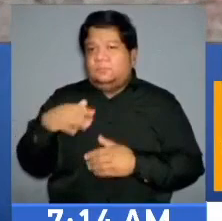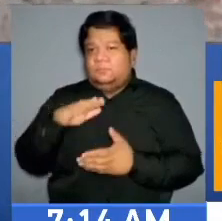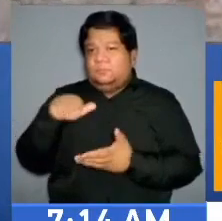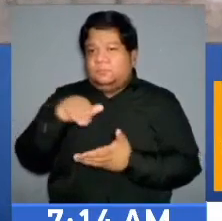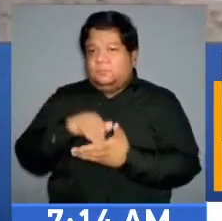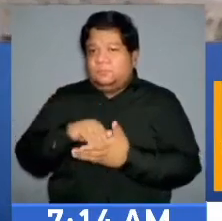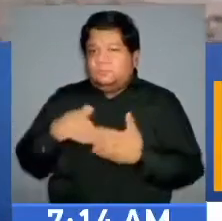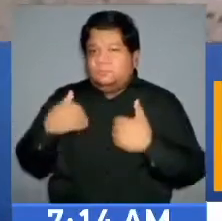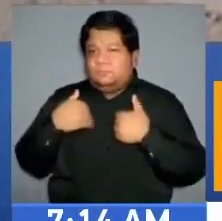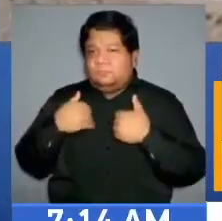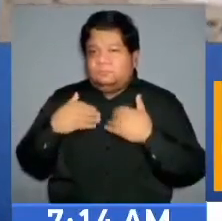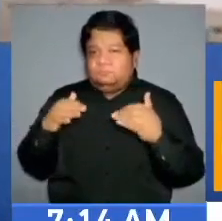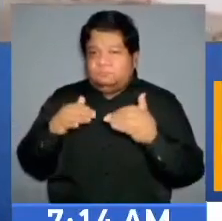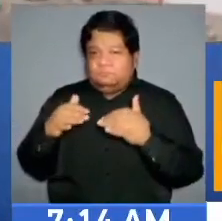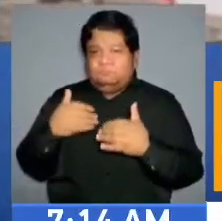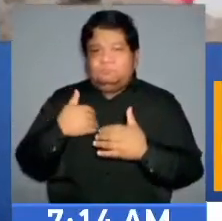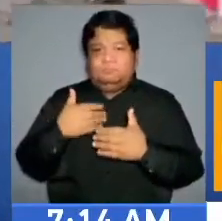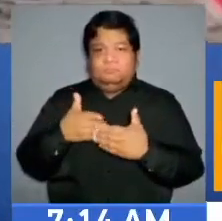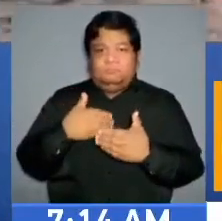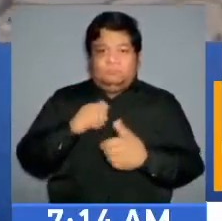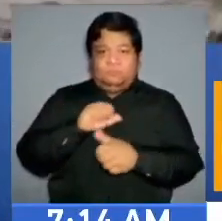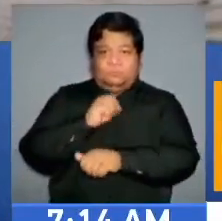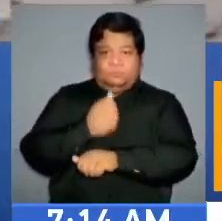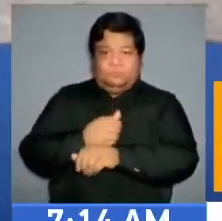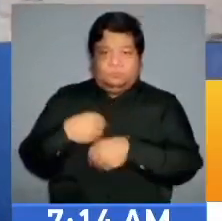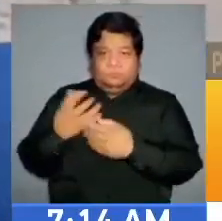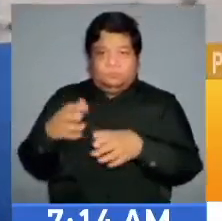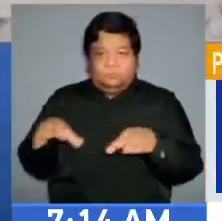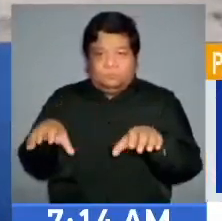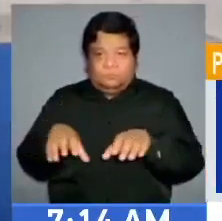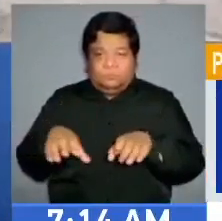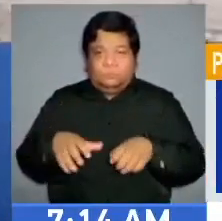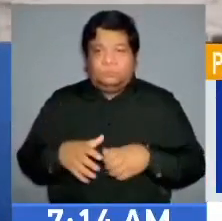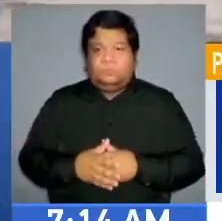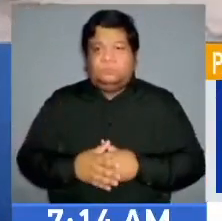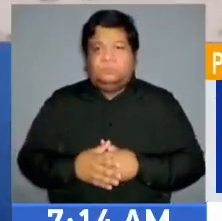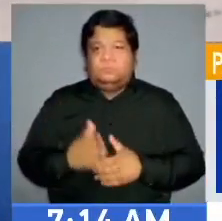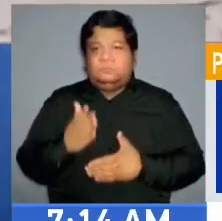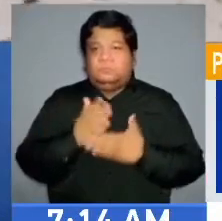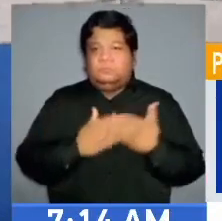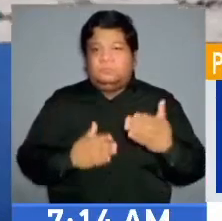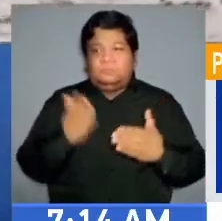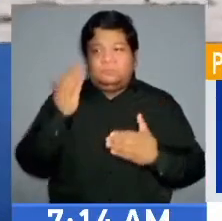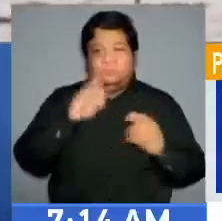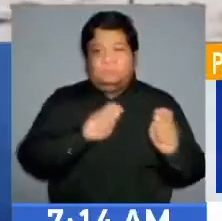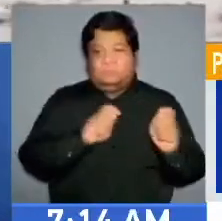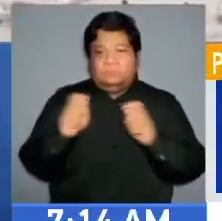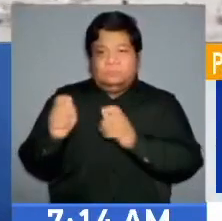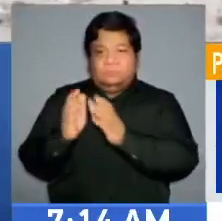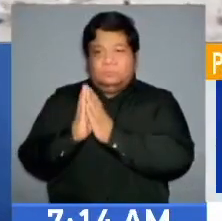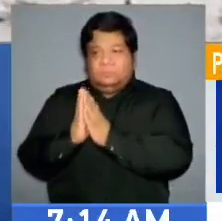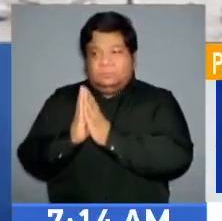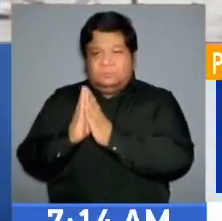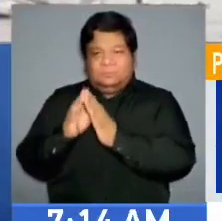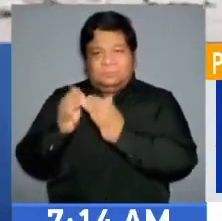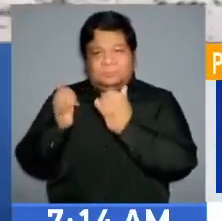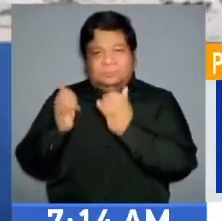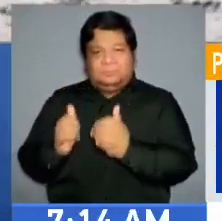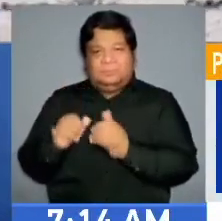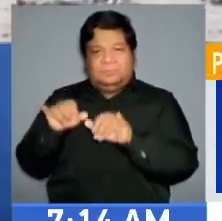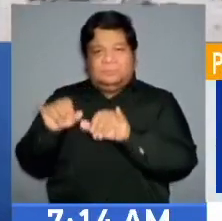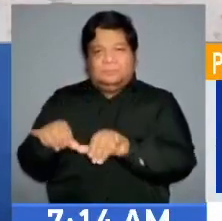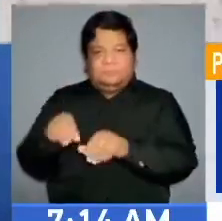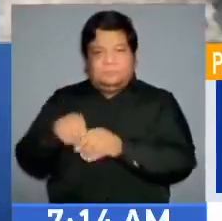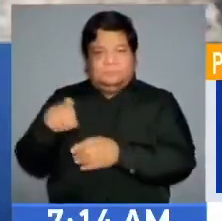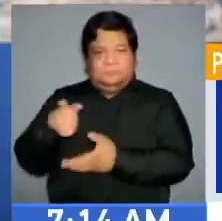Yung pwede lang kapuntang Myanmar yung mga dating nandun na sa Yangon at saka few other places, no? So there's